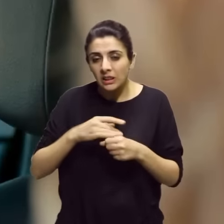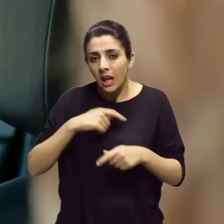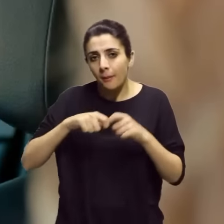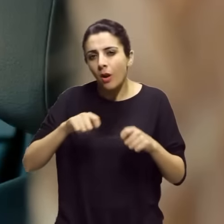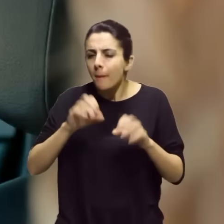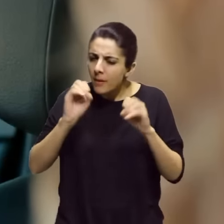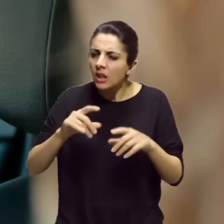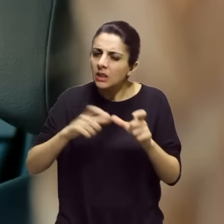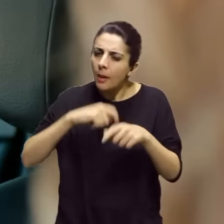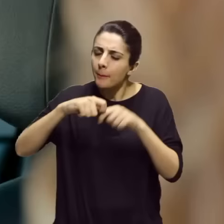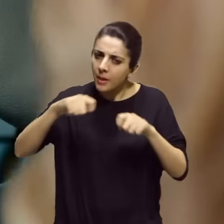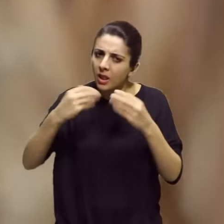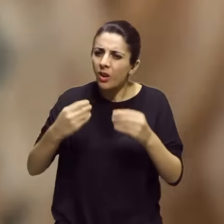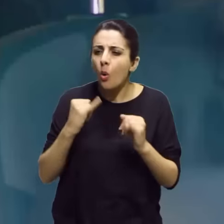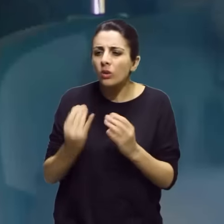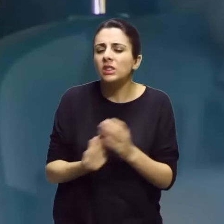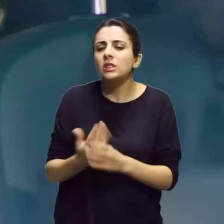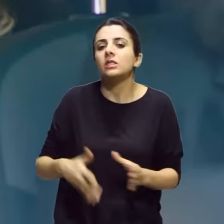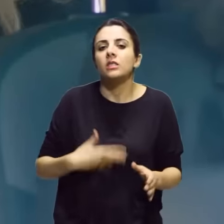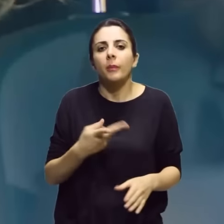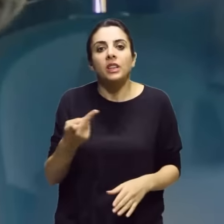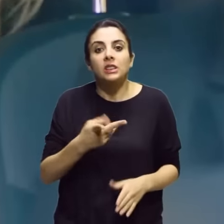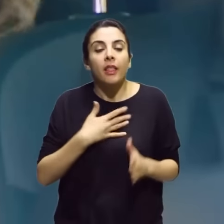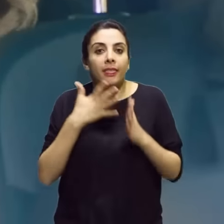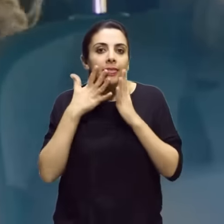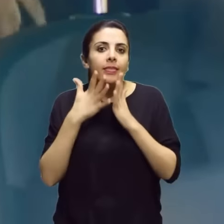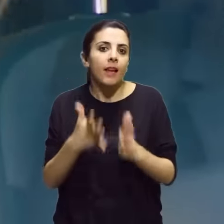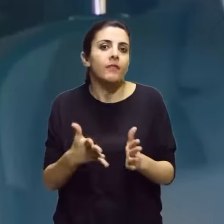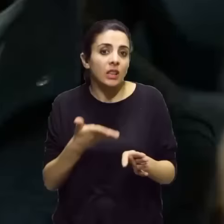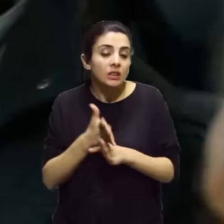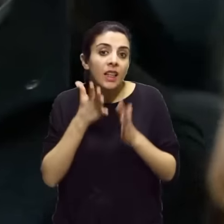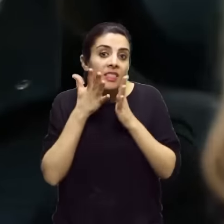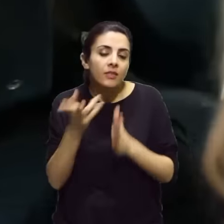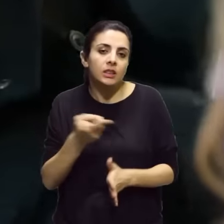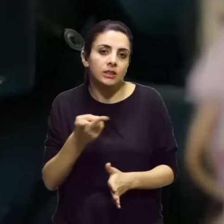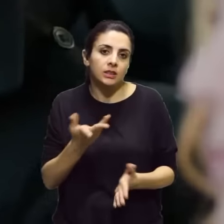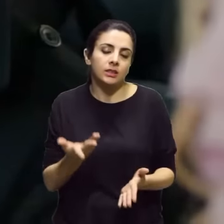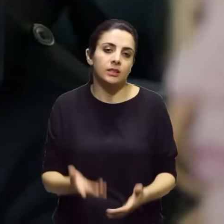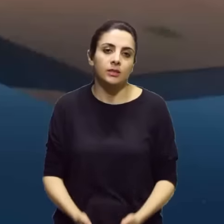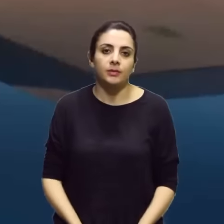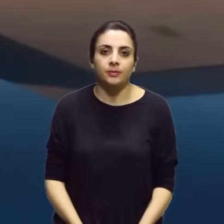bırak Sinan bağlasın o ipleri. Kötü olmayalım. Hani ikinizden de nefret ediyorum ya. Nefret ediyorum sizden.